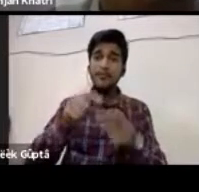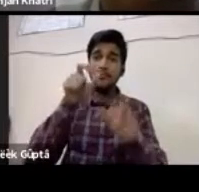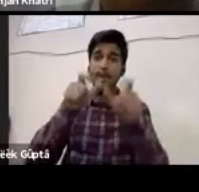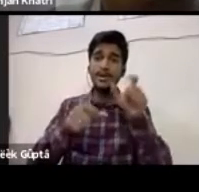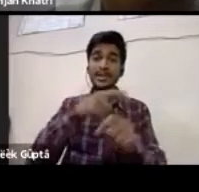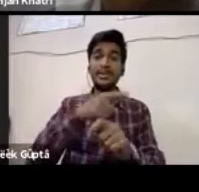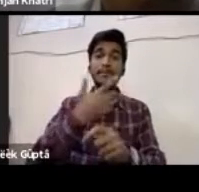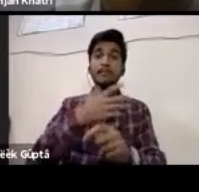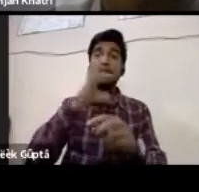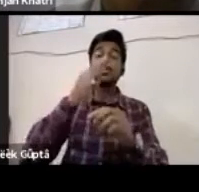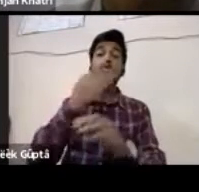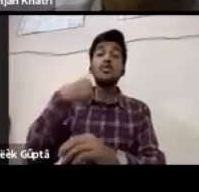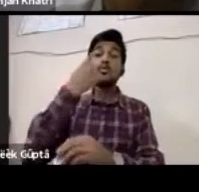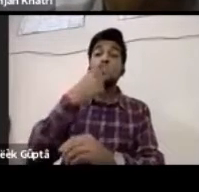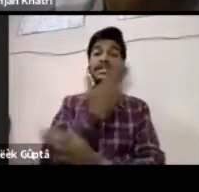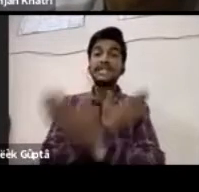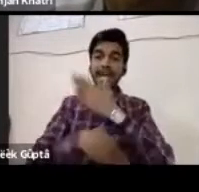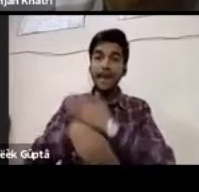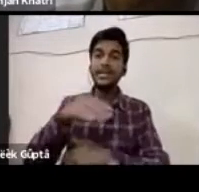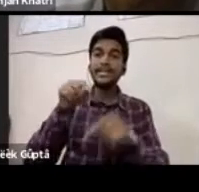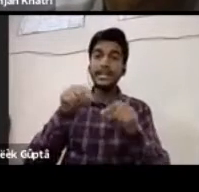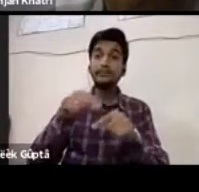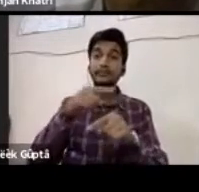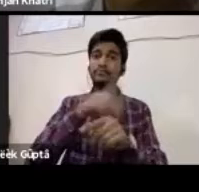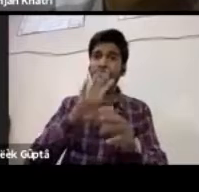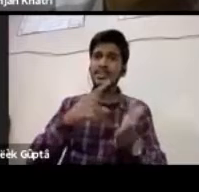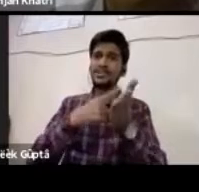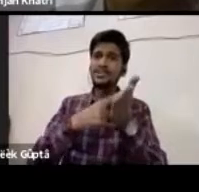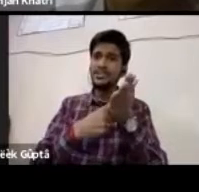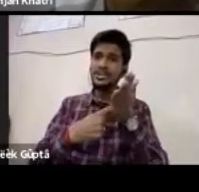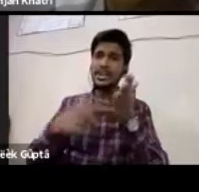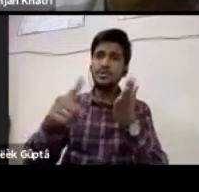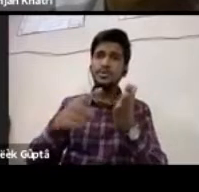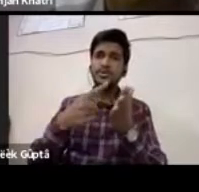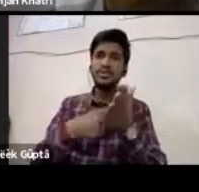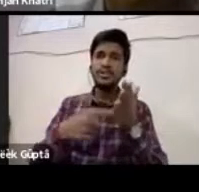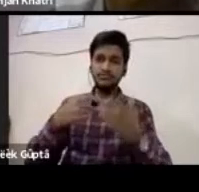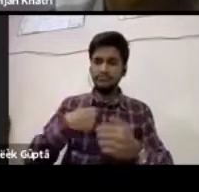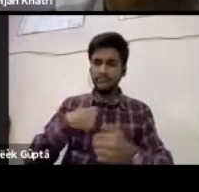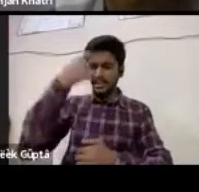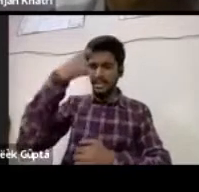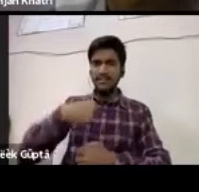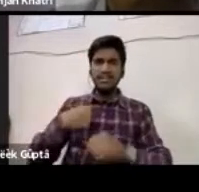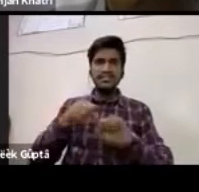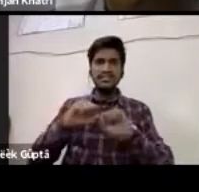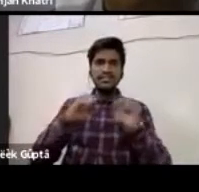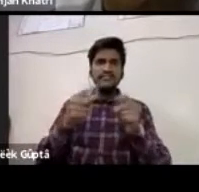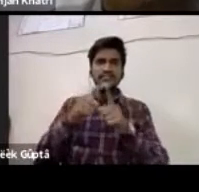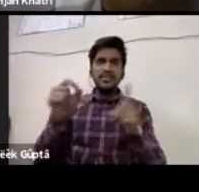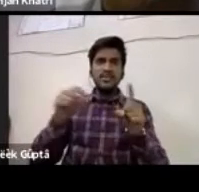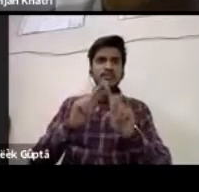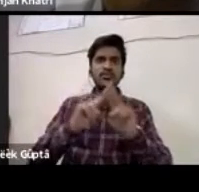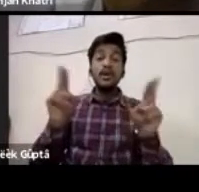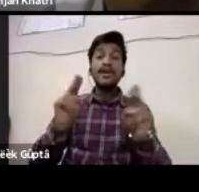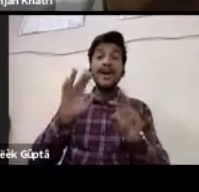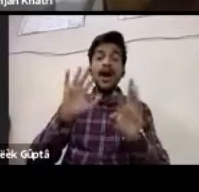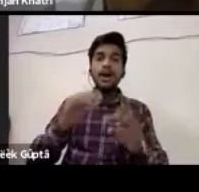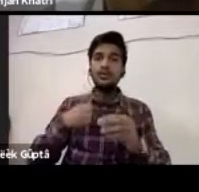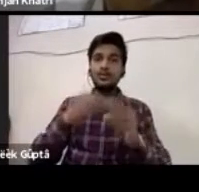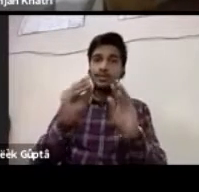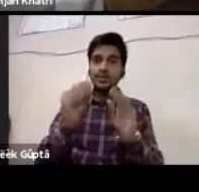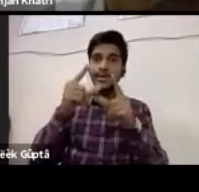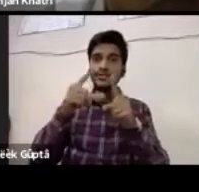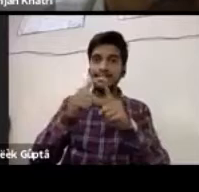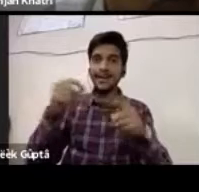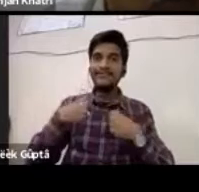डिसेबिलिटी। उनका कहना था इट्स ट्रू That I cannot do everything, but still I can do something. ये सत्य है कि मैं